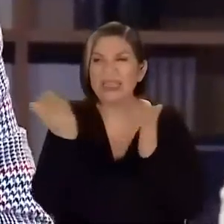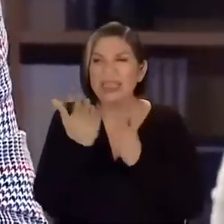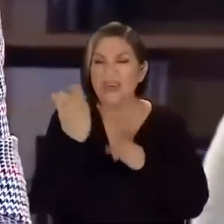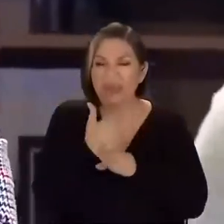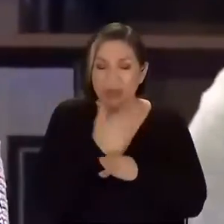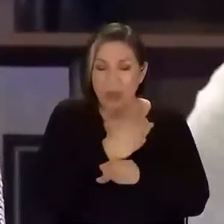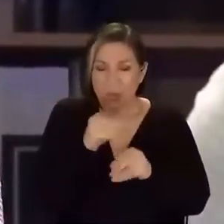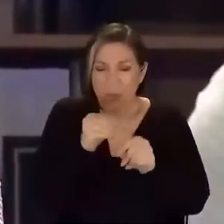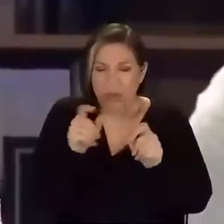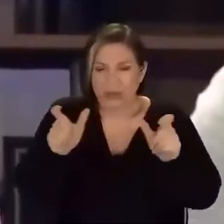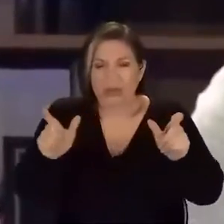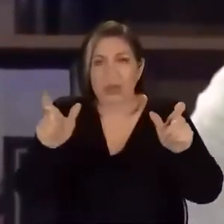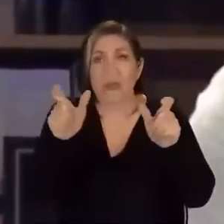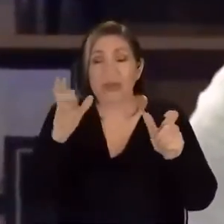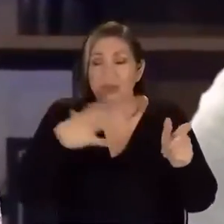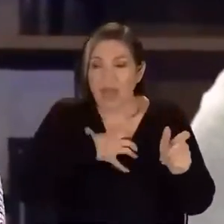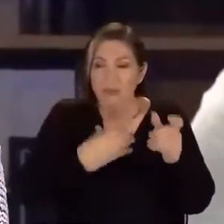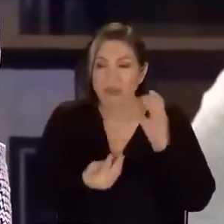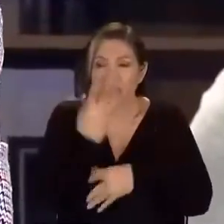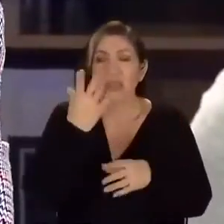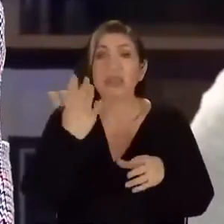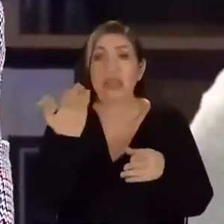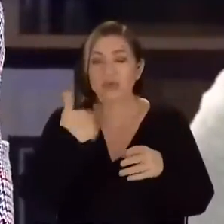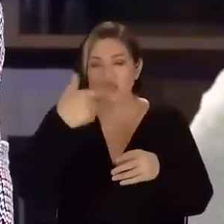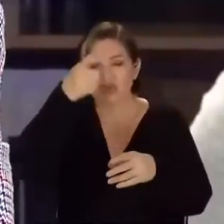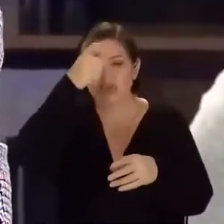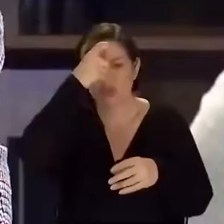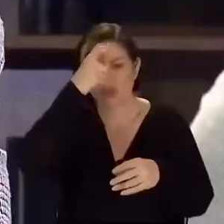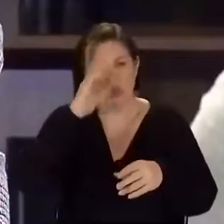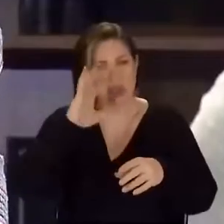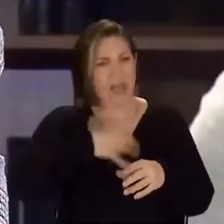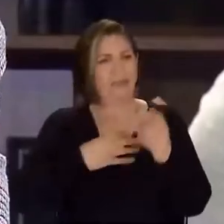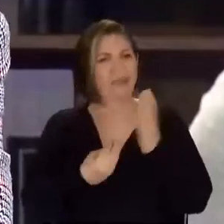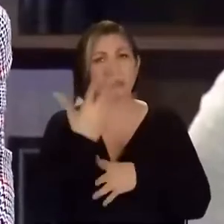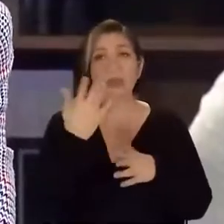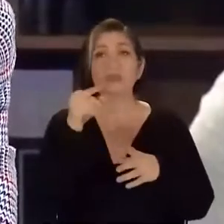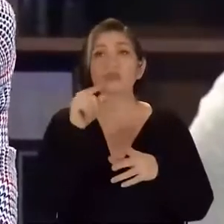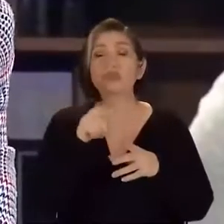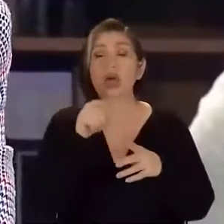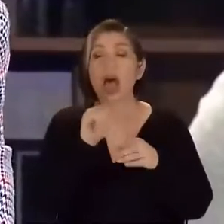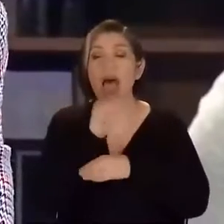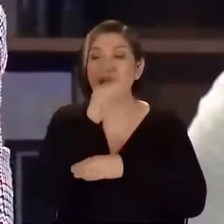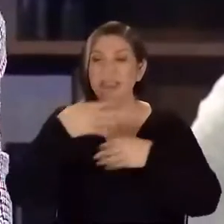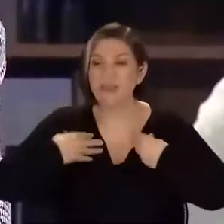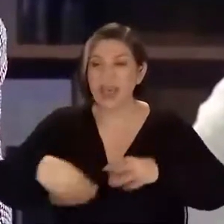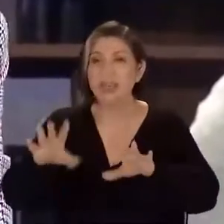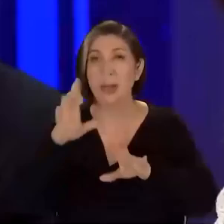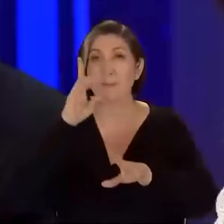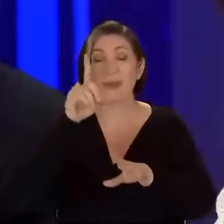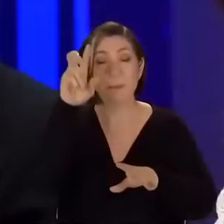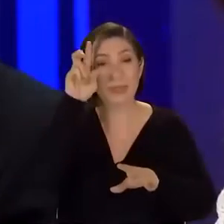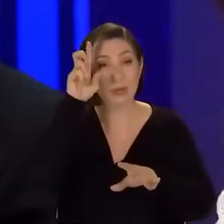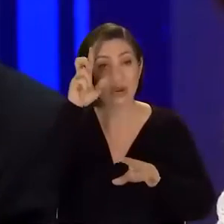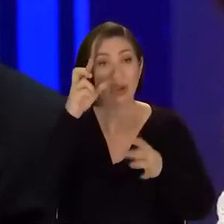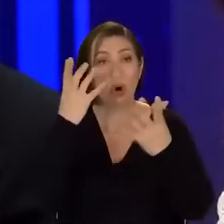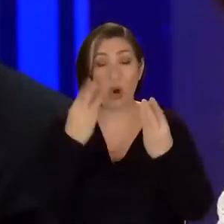vatan toprağını savunmak, nasıl memleket değerlerine sahip çıkmak, hatta bunlar için hayatını feda edecek bir